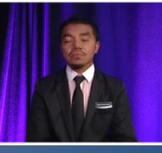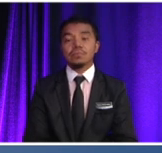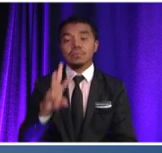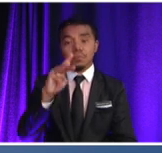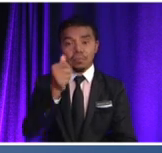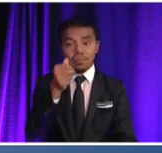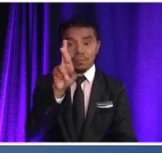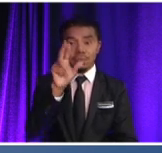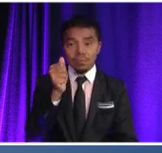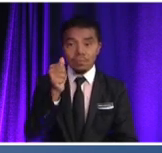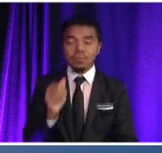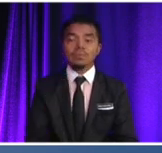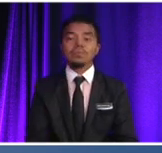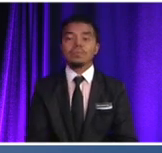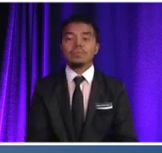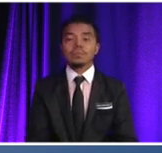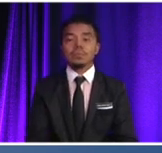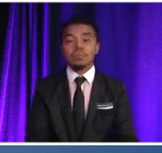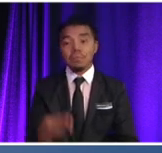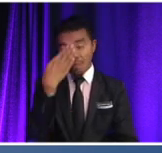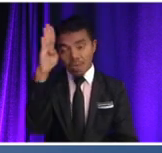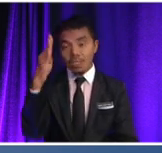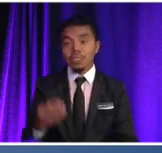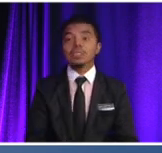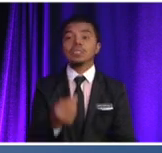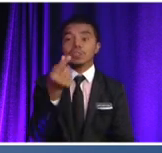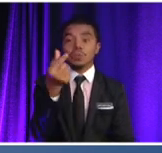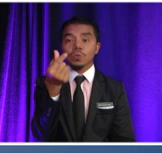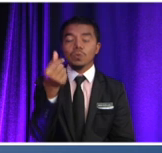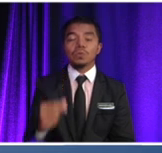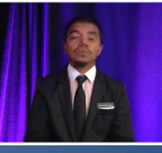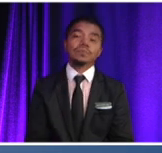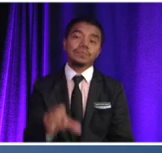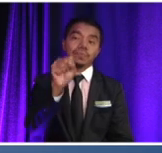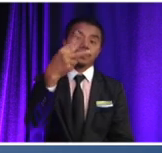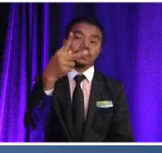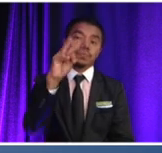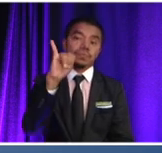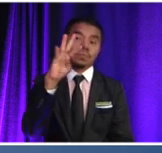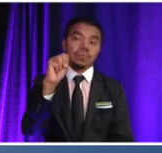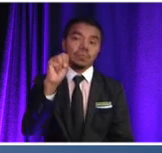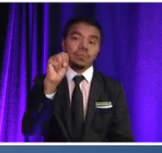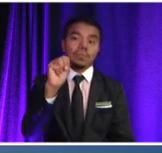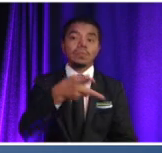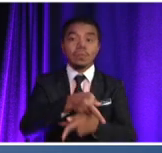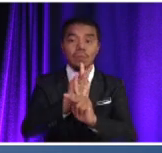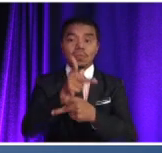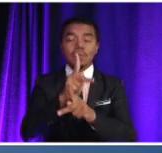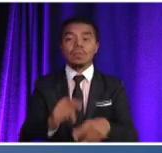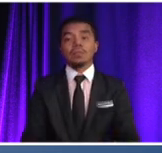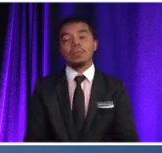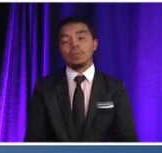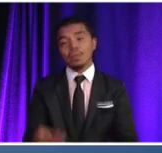majelis rakyat Mereka memberi sumbangan keuangan melalui Ski pembiayaan yang membantuan seperti memberi